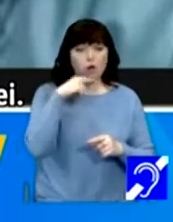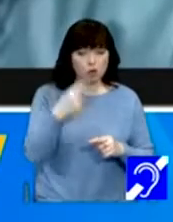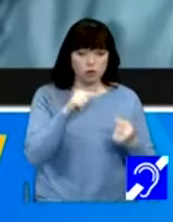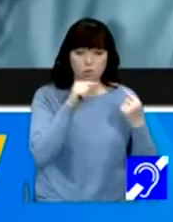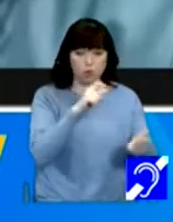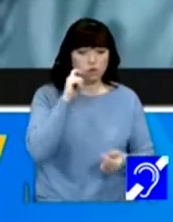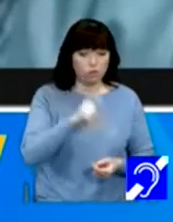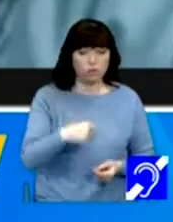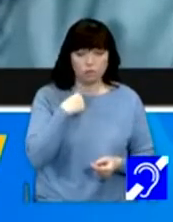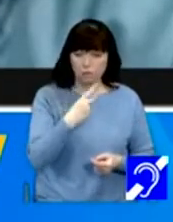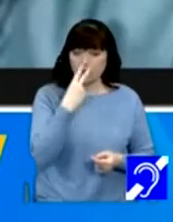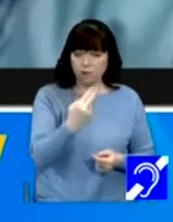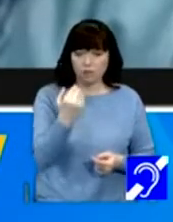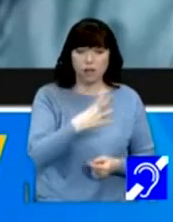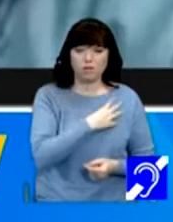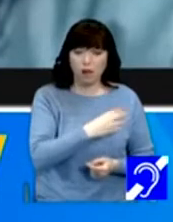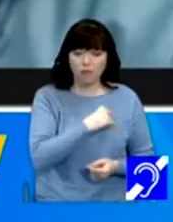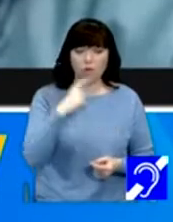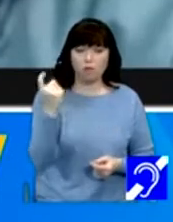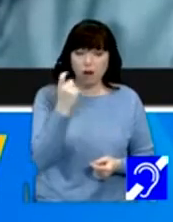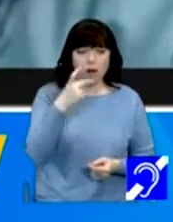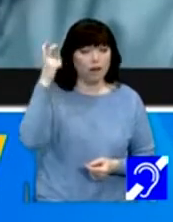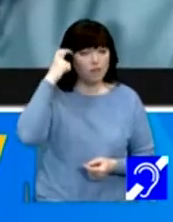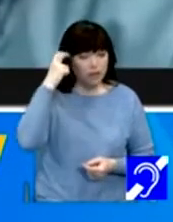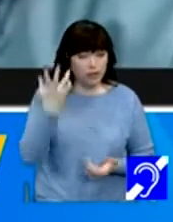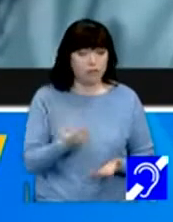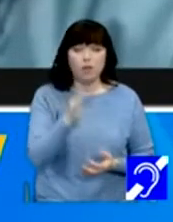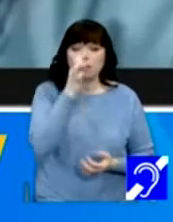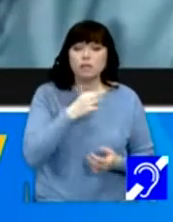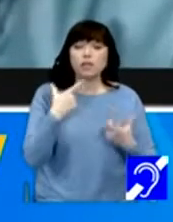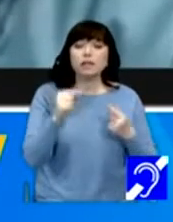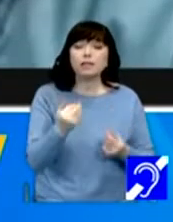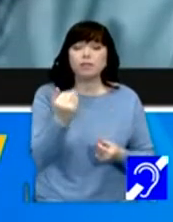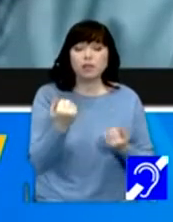Украины. Мы наблюдали вас во Львове, в Харькове, в Киеве. Скажите нам, где